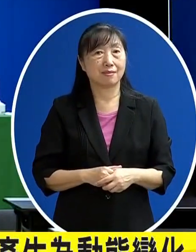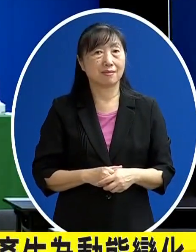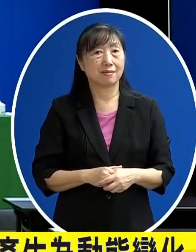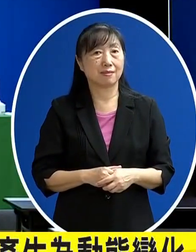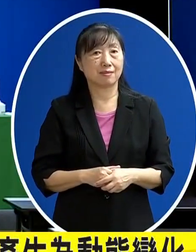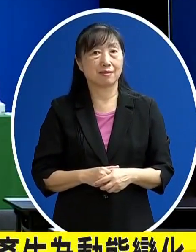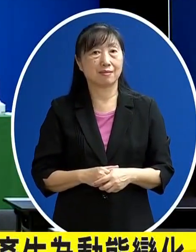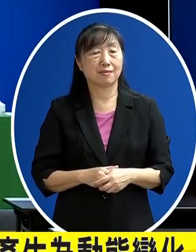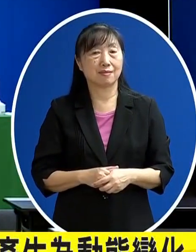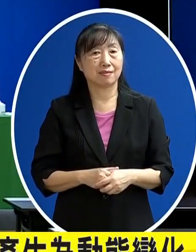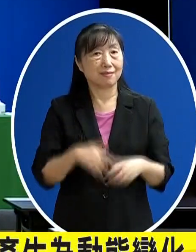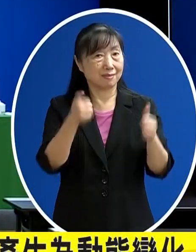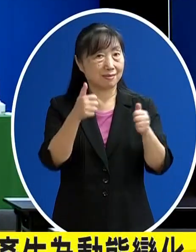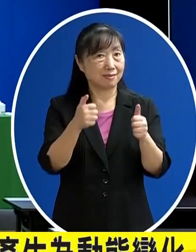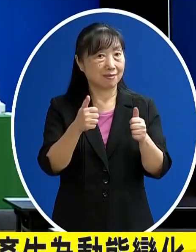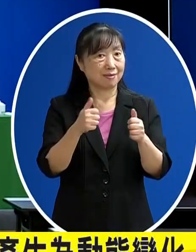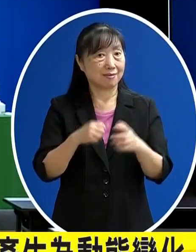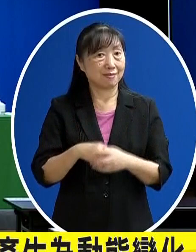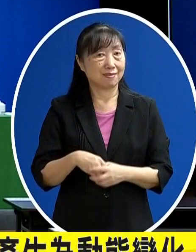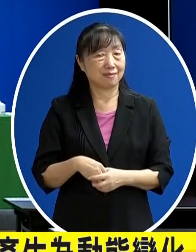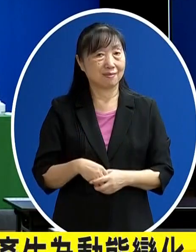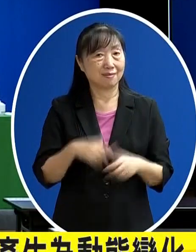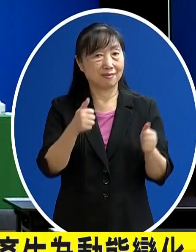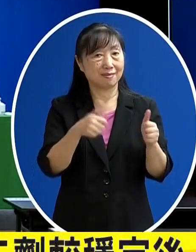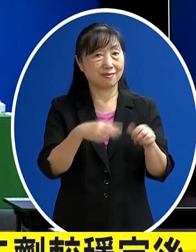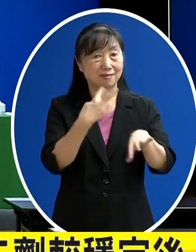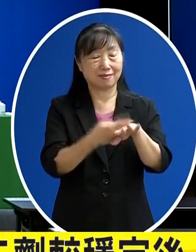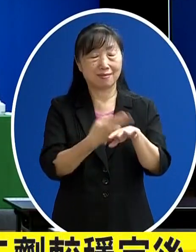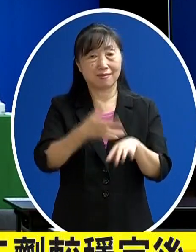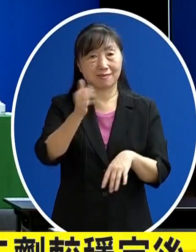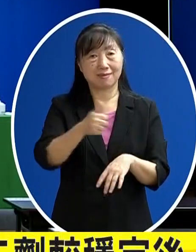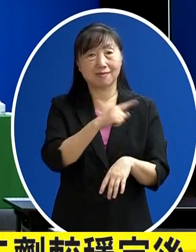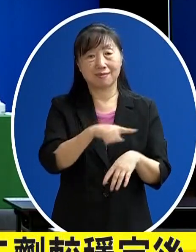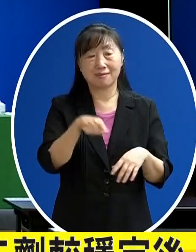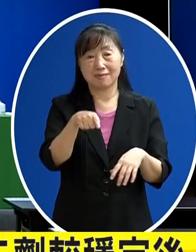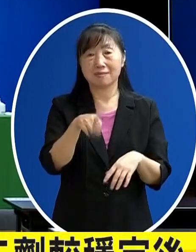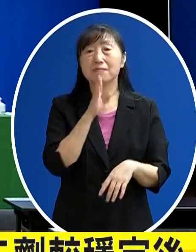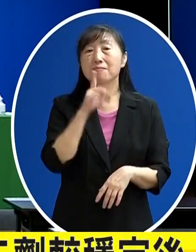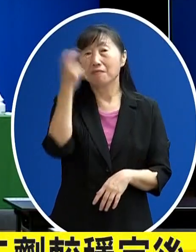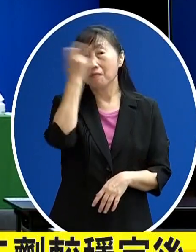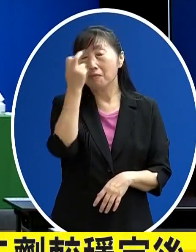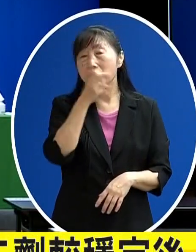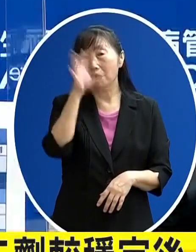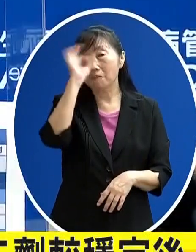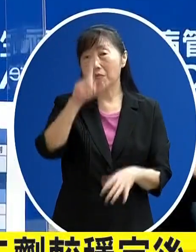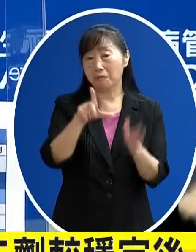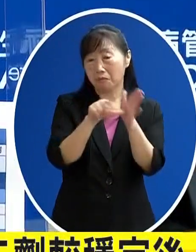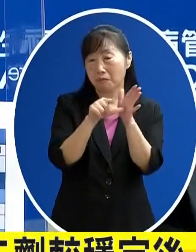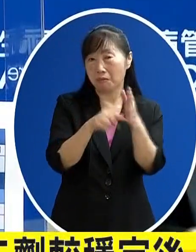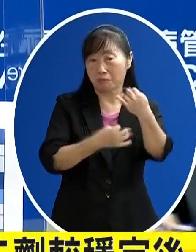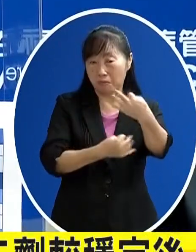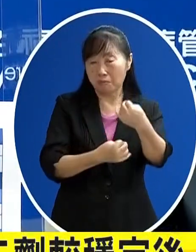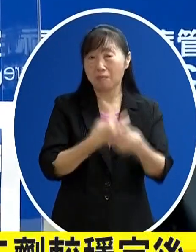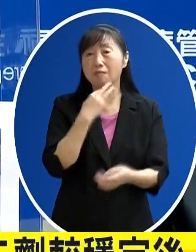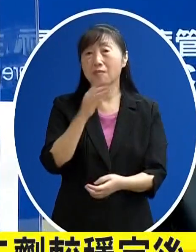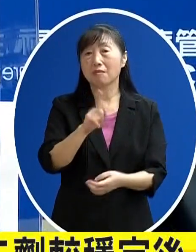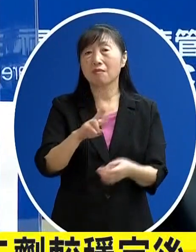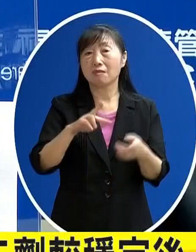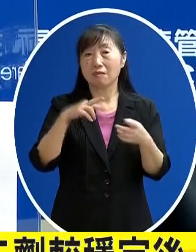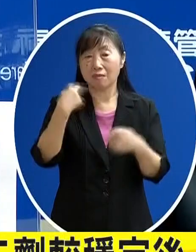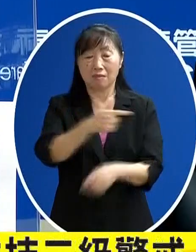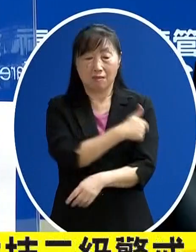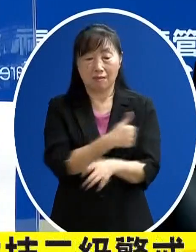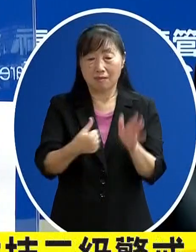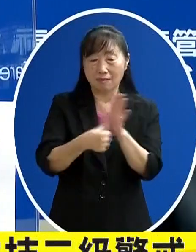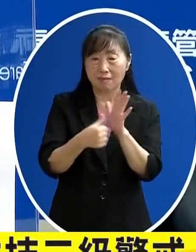好，其实我们可以听到今天呢， 谢谢 本土个案是新增了一例，那另外有十一例的境外移入，要特别留意的是从9月21号开始一